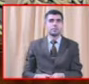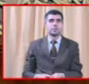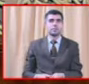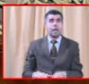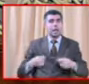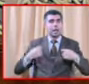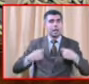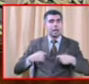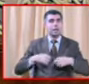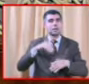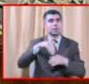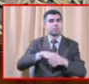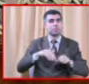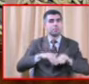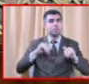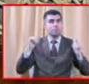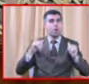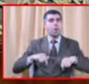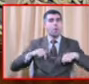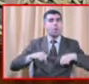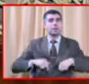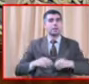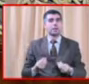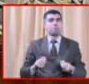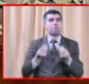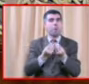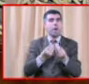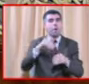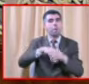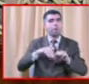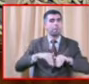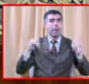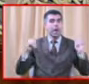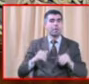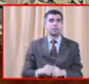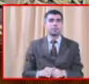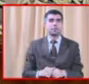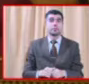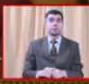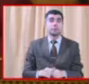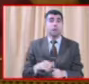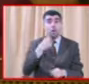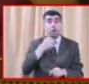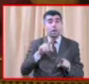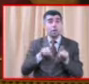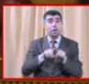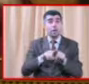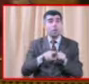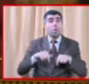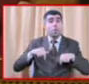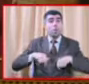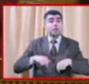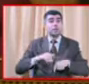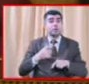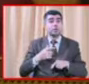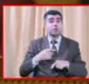السيد الرئيس، السيدين الوزيرين، السيدات والساده النواب، السيد الوزير، قطاع الصحه قد يسجن